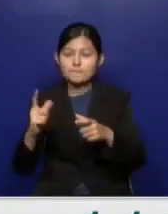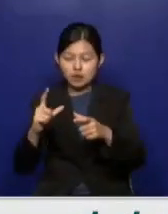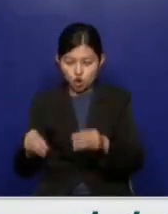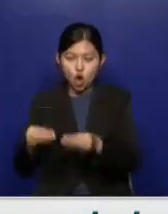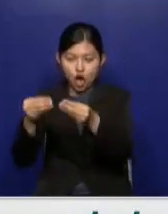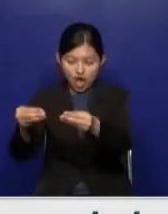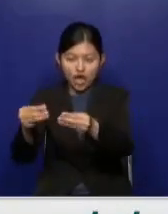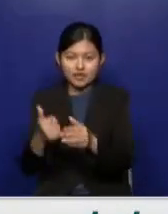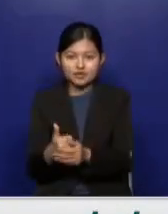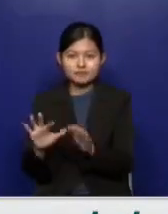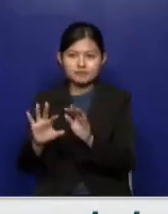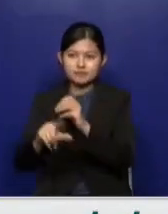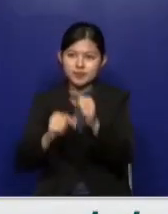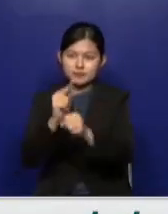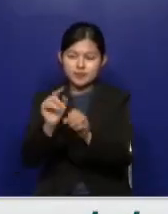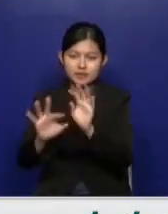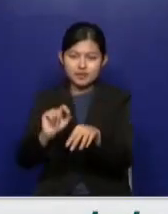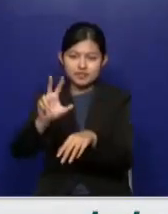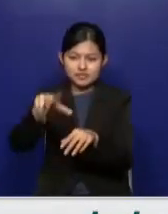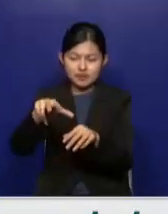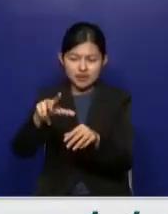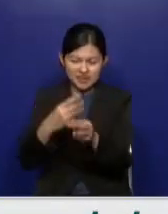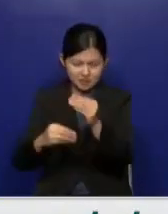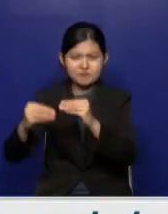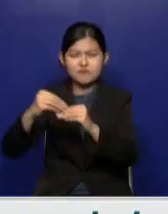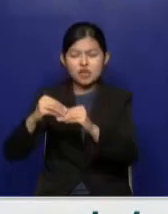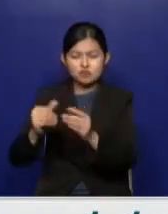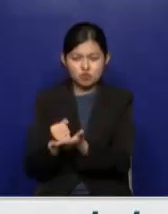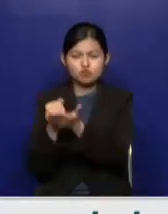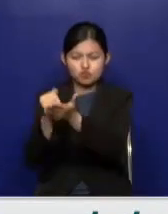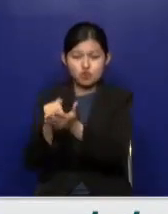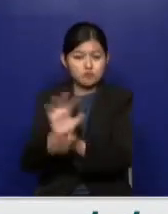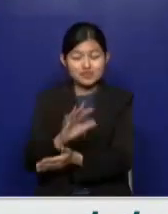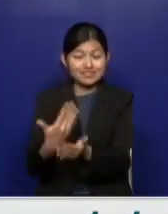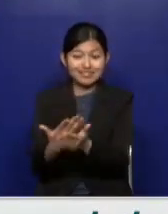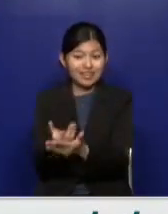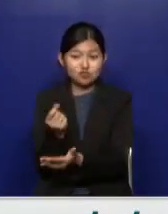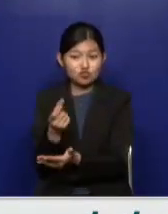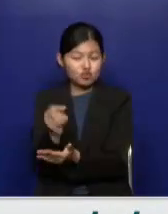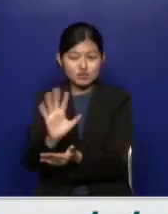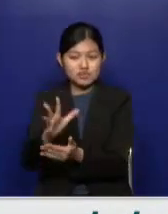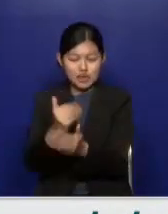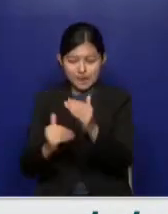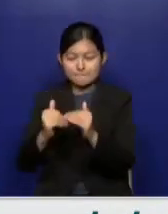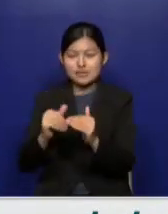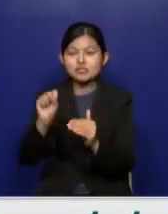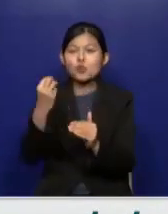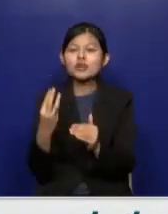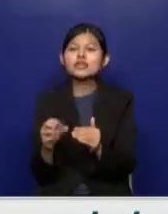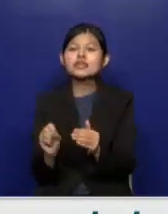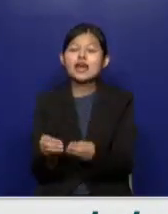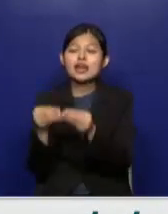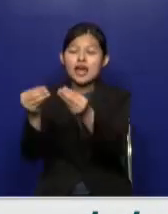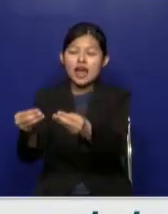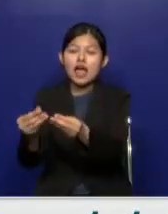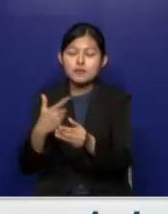นปีประมาณ 3,000 กว่าบาทอยู่แล้วเพิ่มเขาอีกสักนิดนึงนะครับไม่ได้เป็นการให้เงินสดนะครับให้สวัสดิการเป็นขวัญกำลังใจแก่เขา